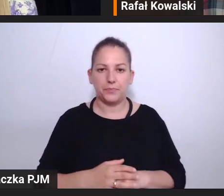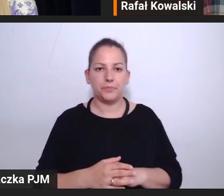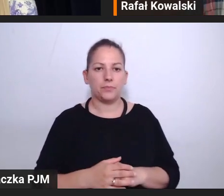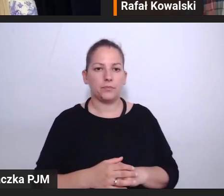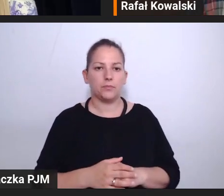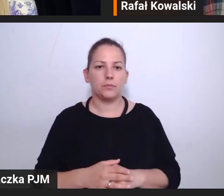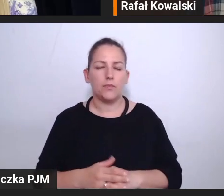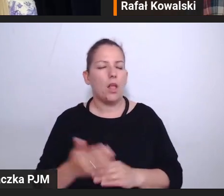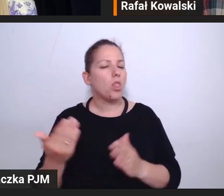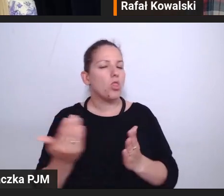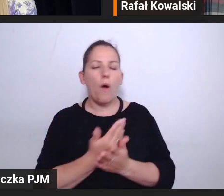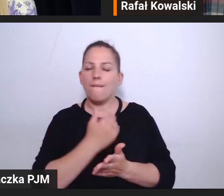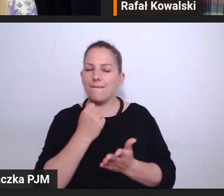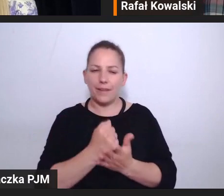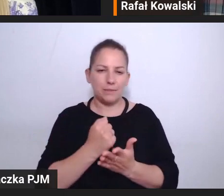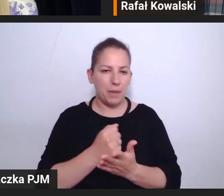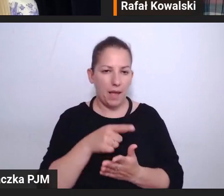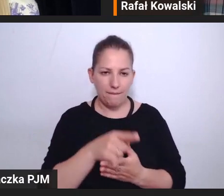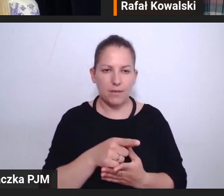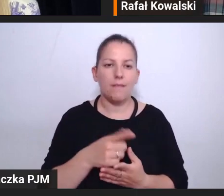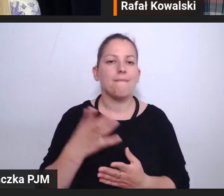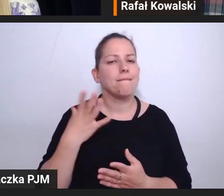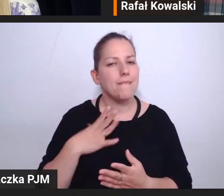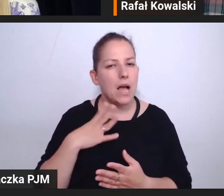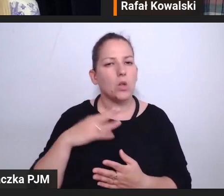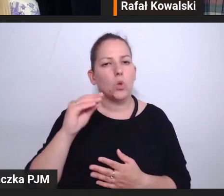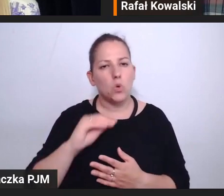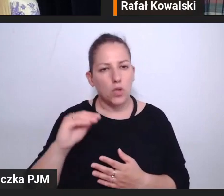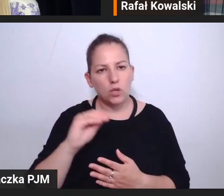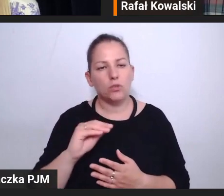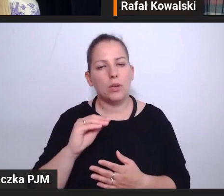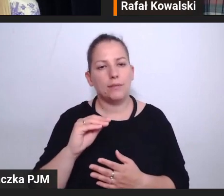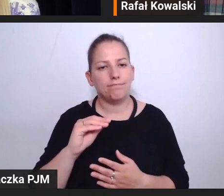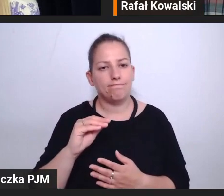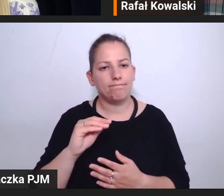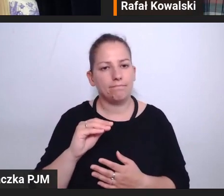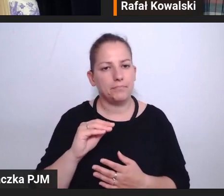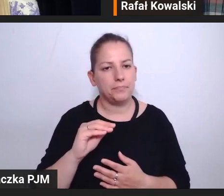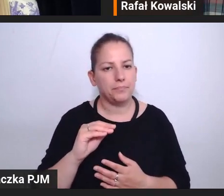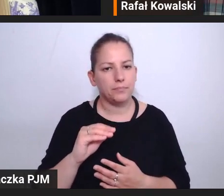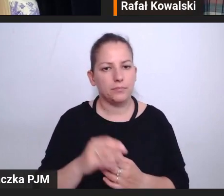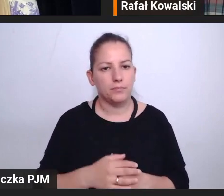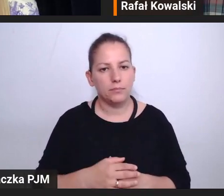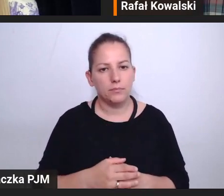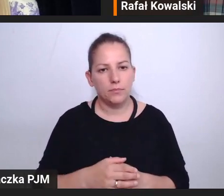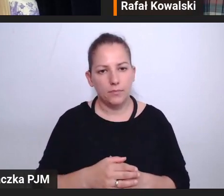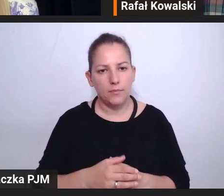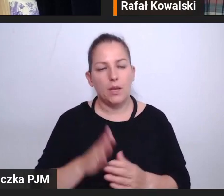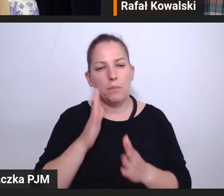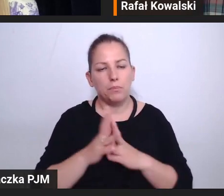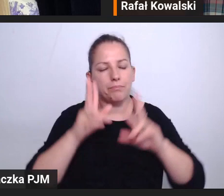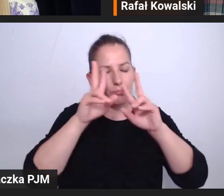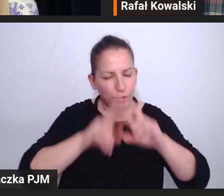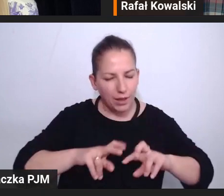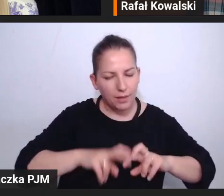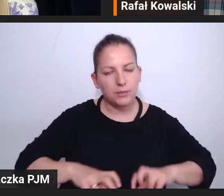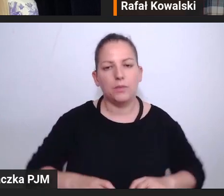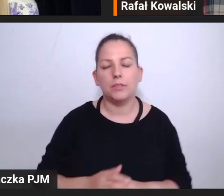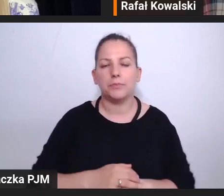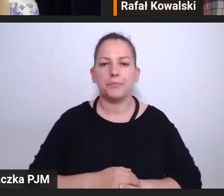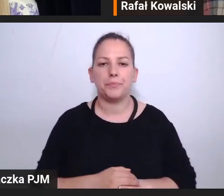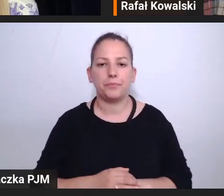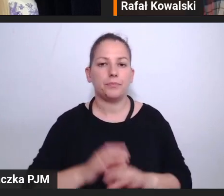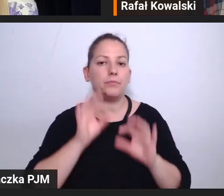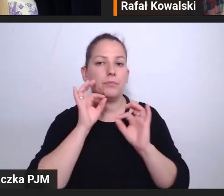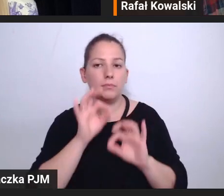są Dobrze. nowe kwestie, więc warto jeszcze sobie się po prostu to przeanalizować.